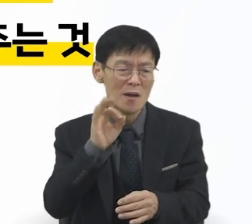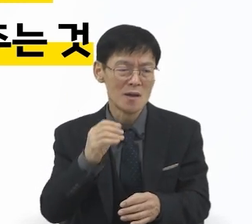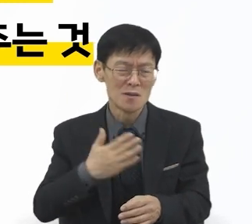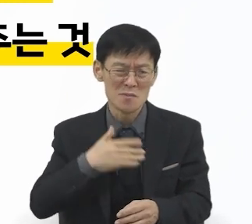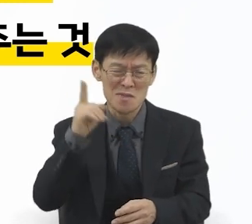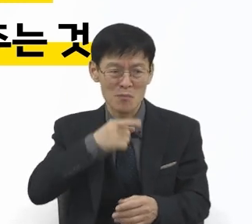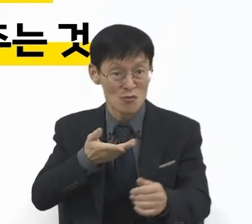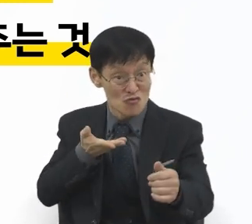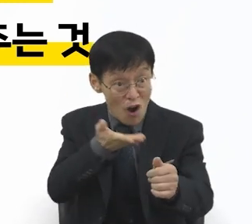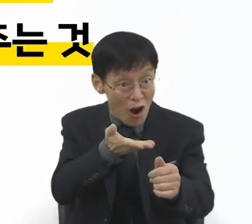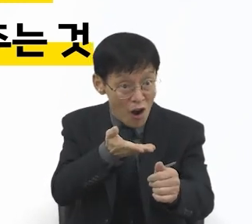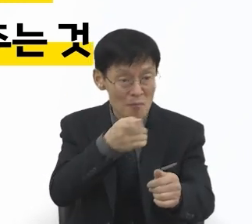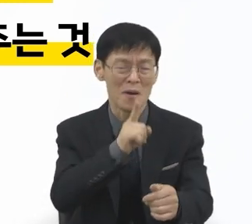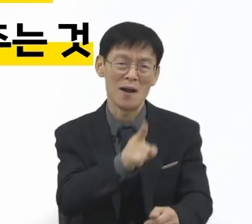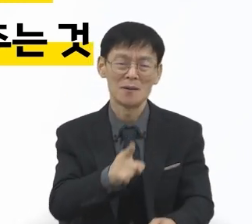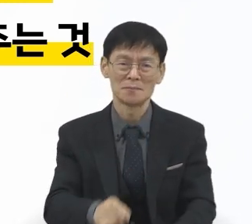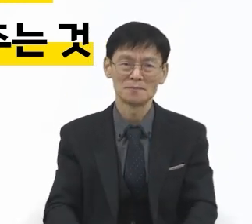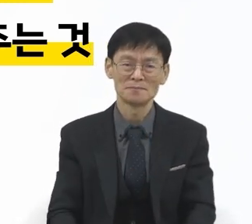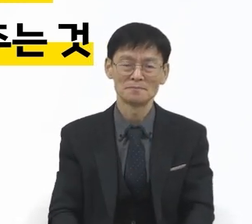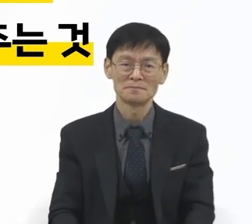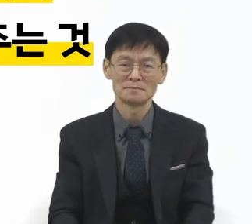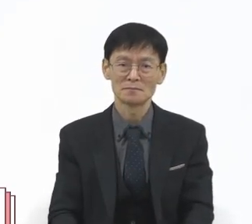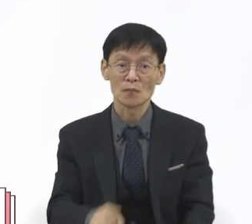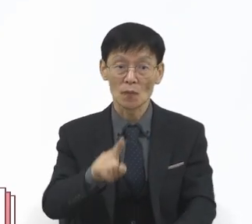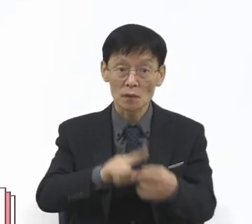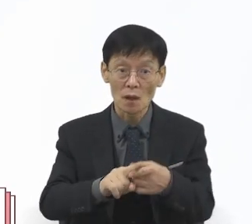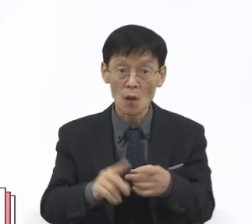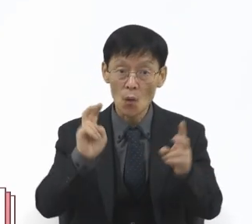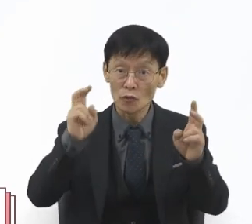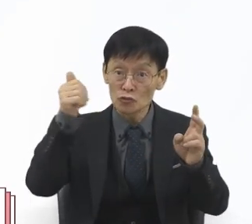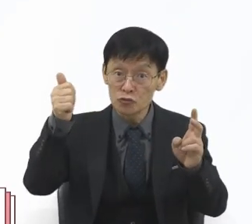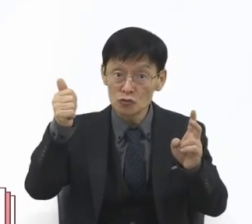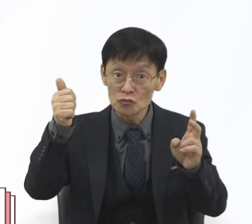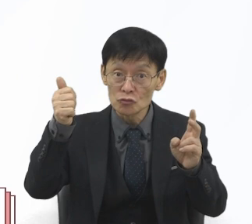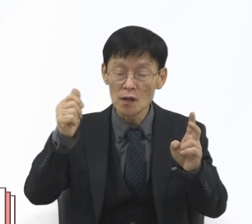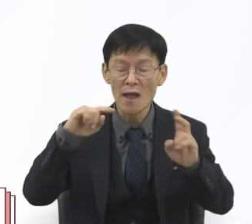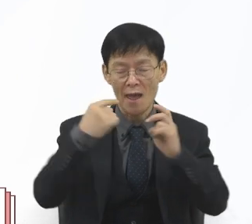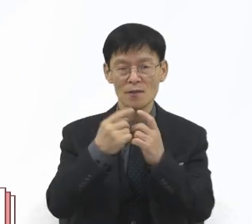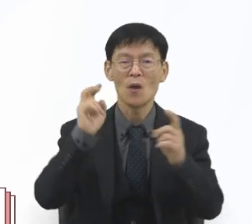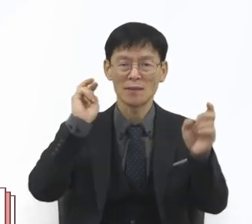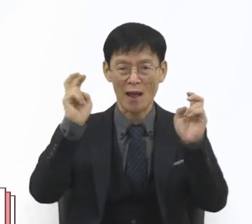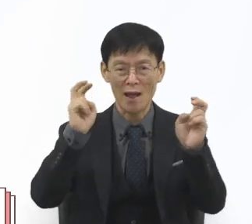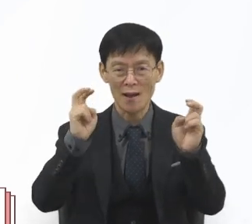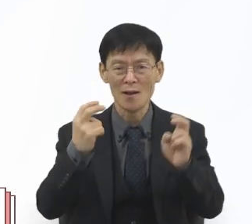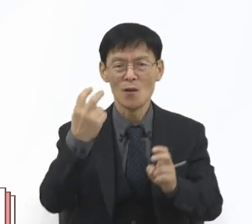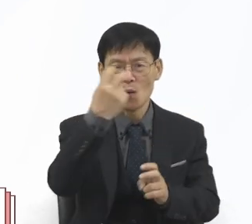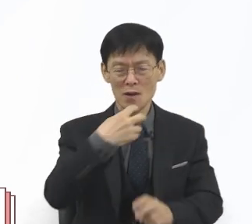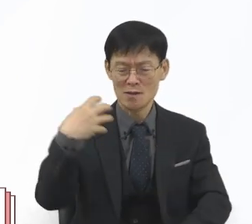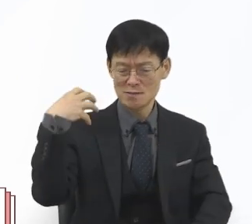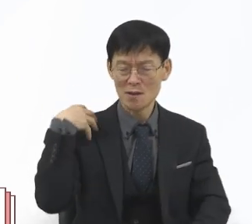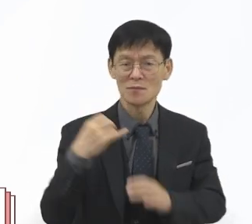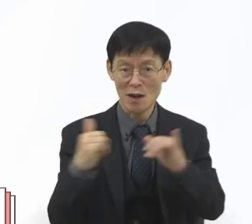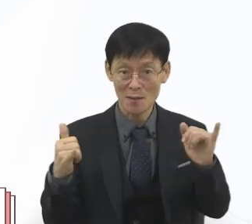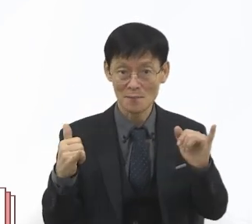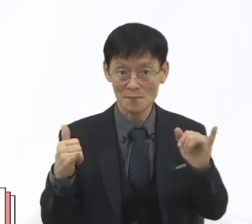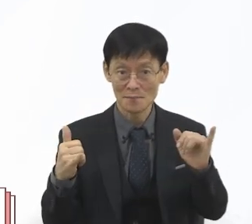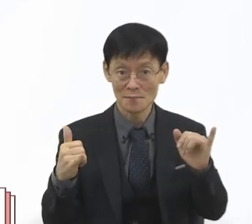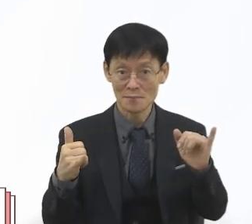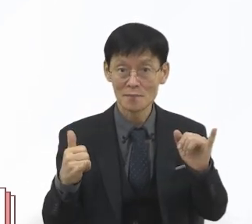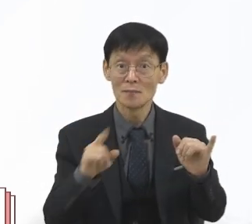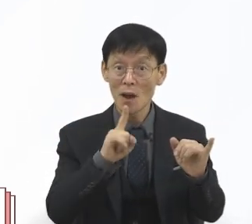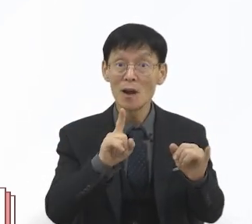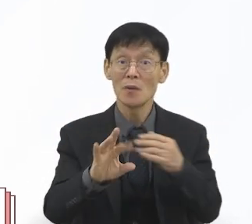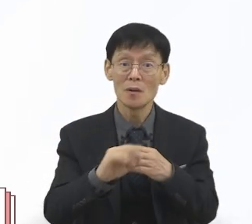수치심과 불쾌감을 주는 것을 말하는데요. 여기서 사업주는 개인 회사의 운영과 관리를 책임지는